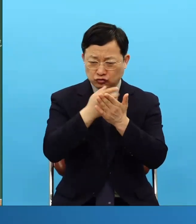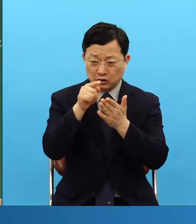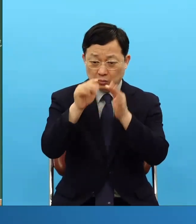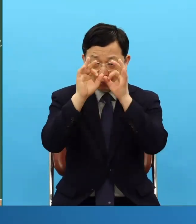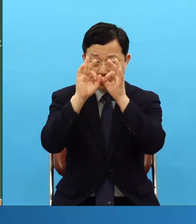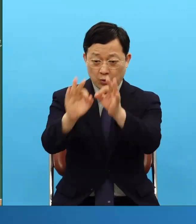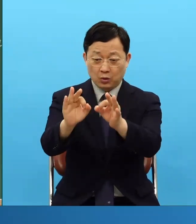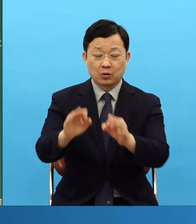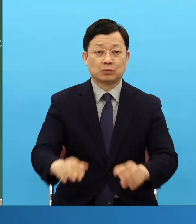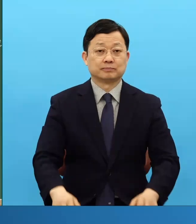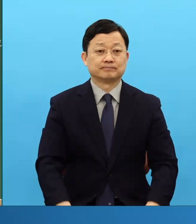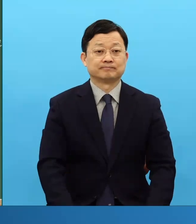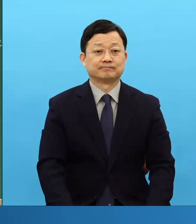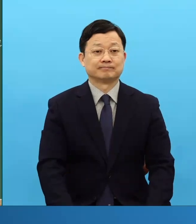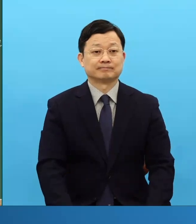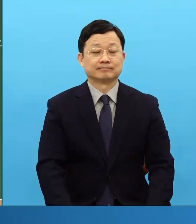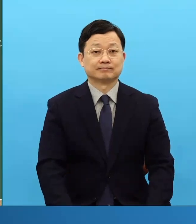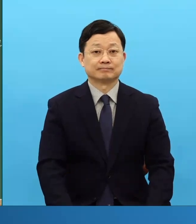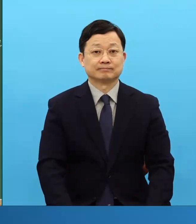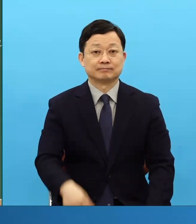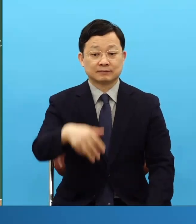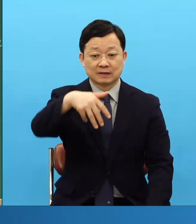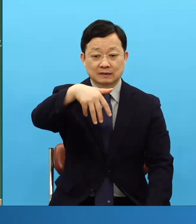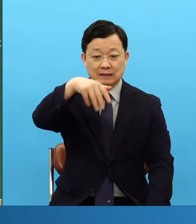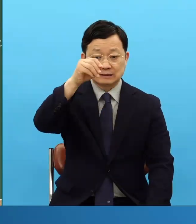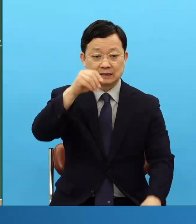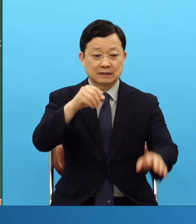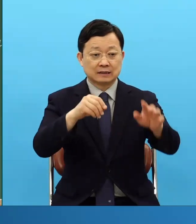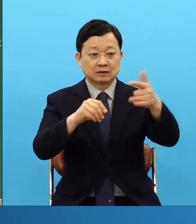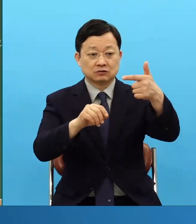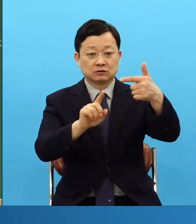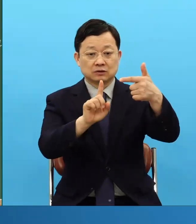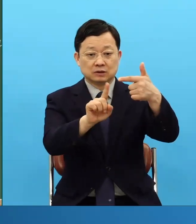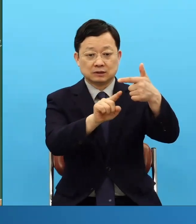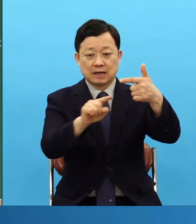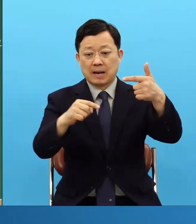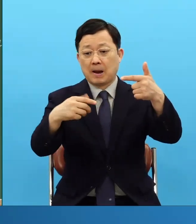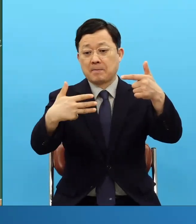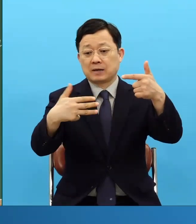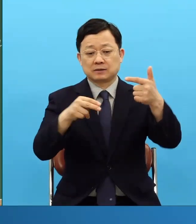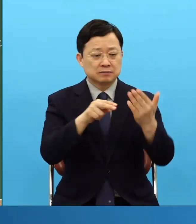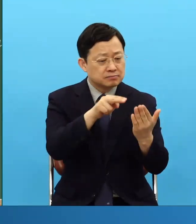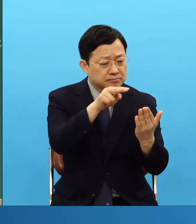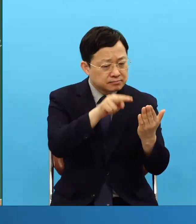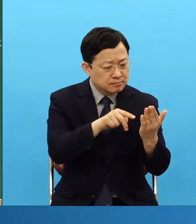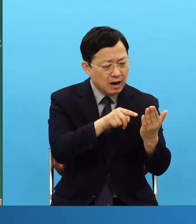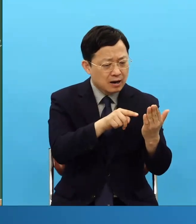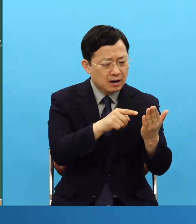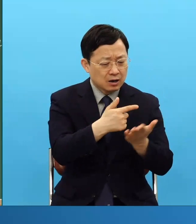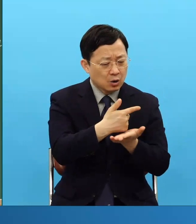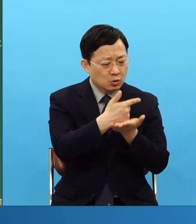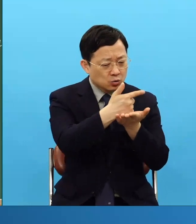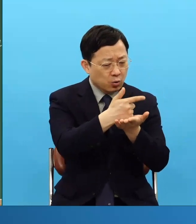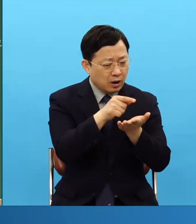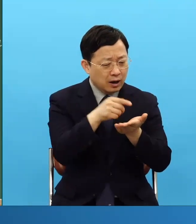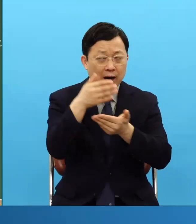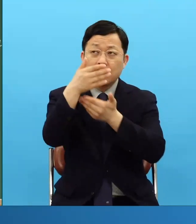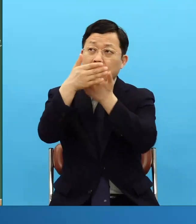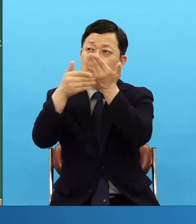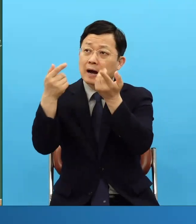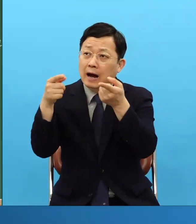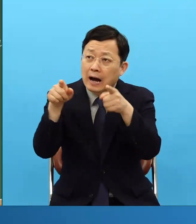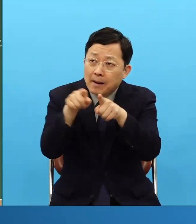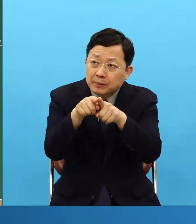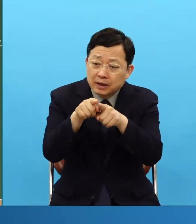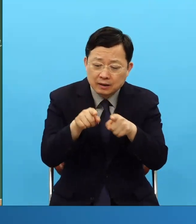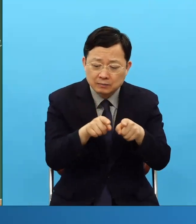6장 1절에서 8절에 보면 노아가 하나님과 동행했다라고 돼 있어요. If you look in Genesis 6 verses 1 through 8, it says that